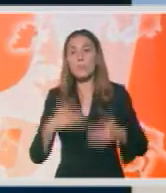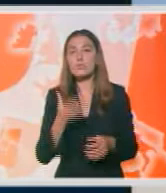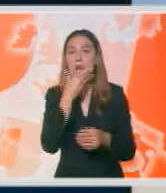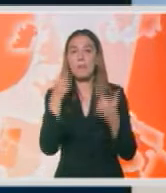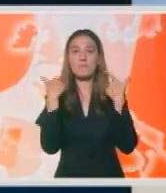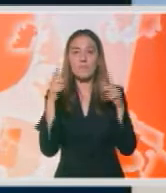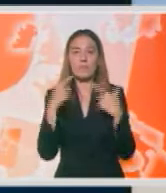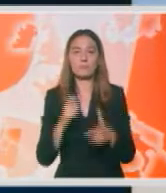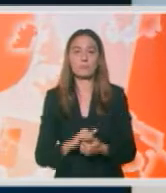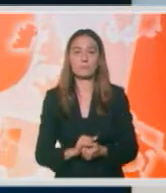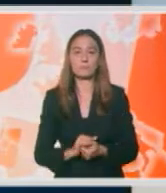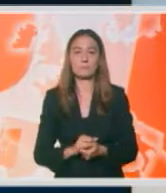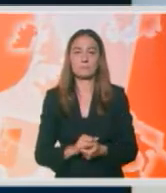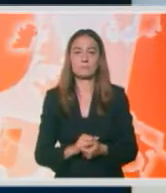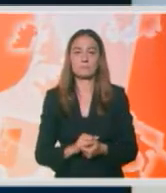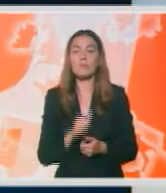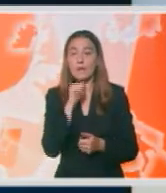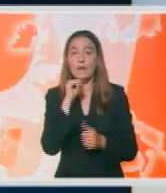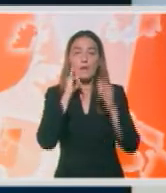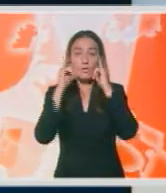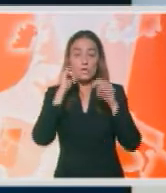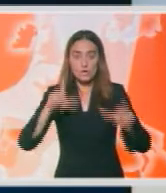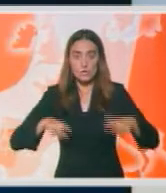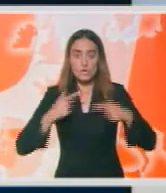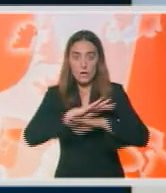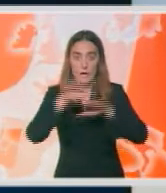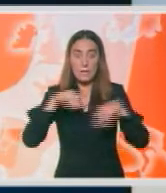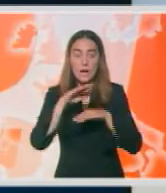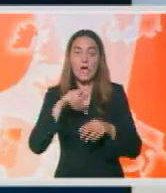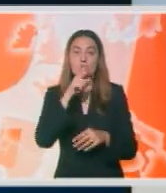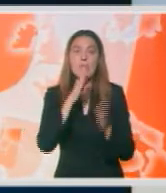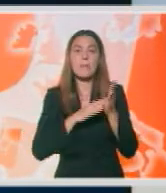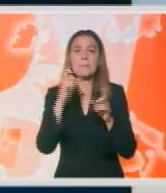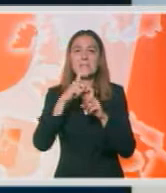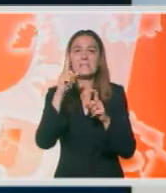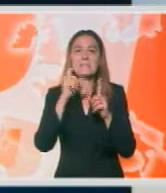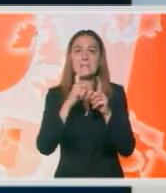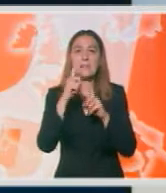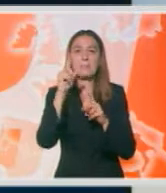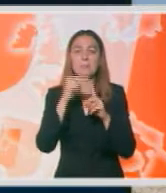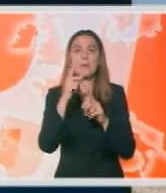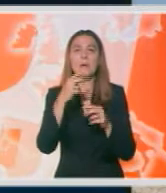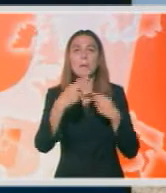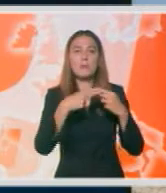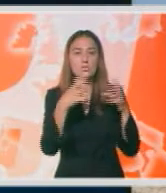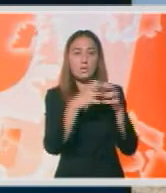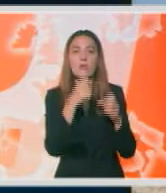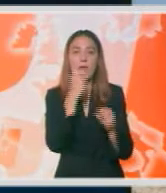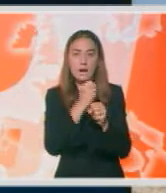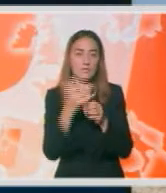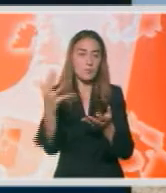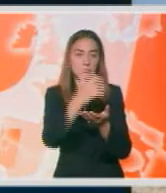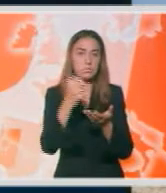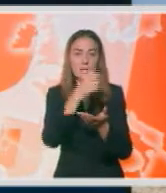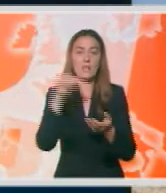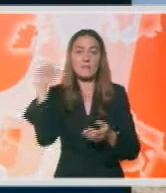vikend. I dok turisti uživaju na plaži u Mississippiju, u blizini ekipe još uvek rade na prikupljanju naftnih mrlja